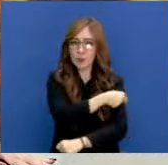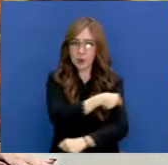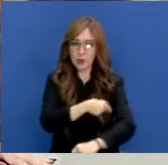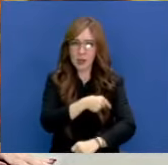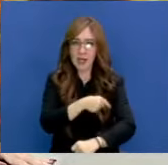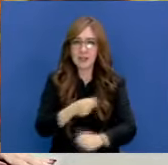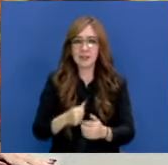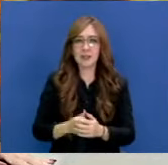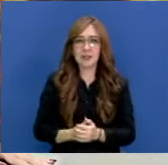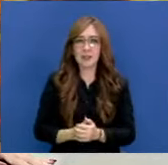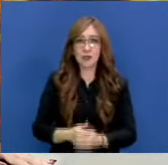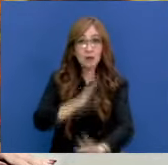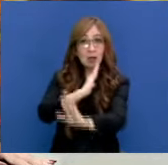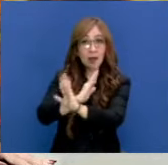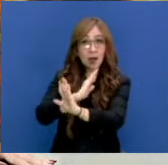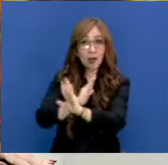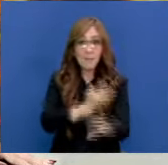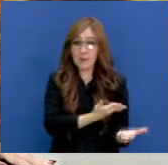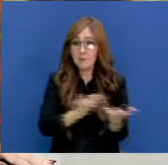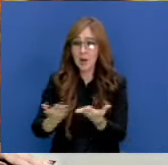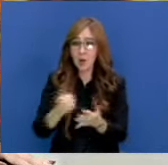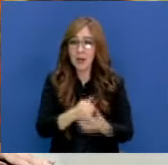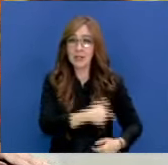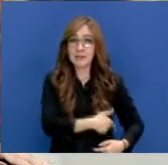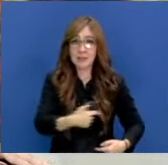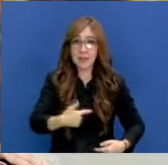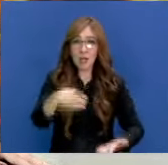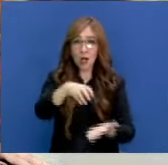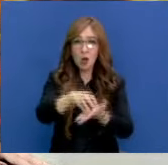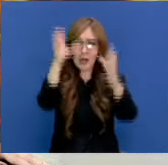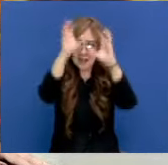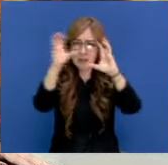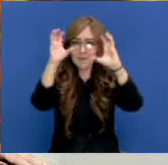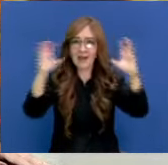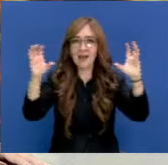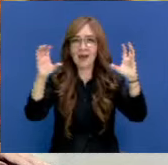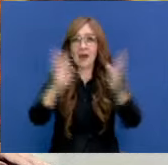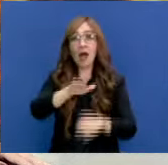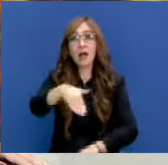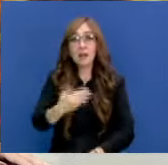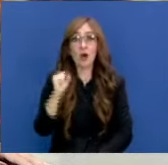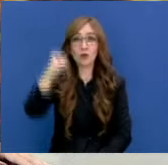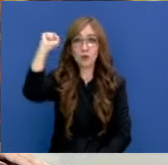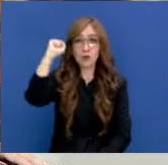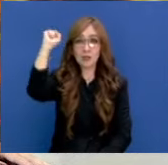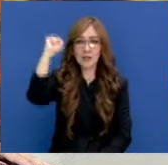pengamanan, pemirsa, juga dilarang untuk membawa senjata api ke lokasi perayaan maupun unjuk rasa.